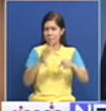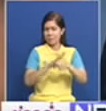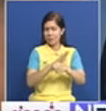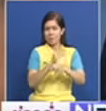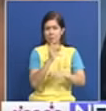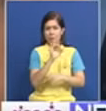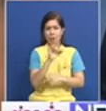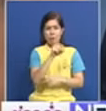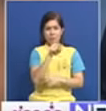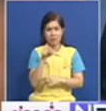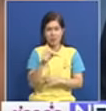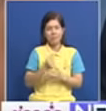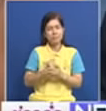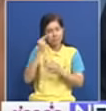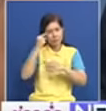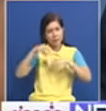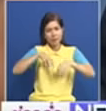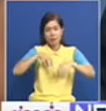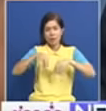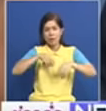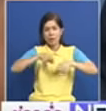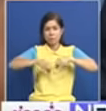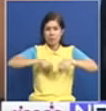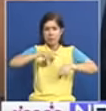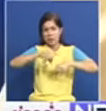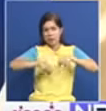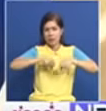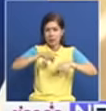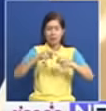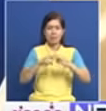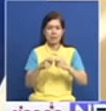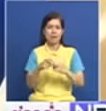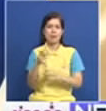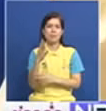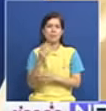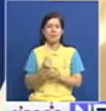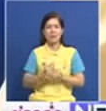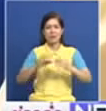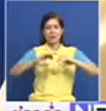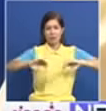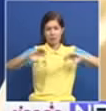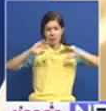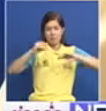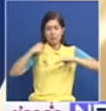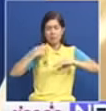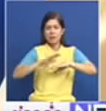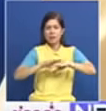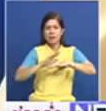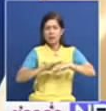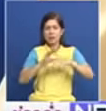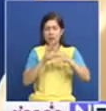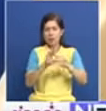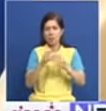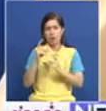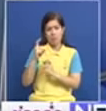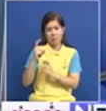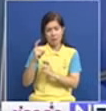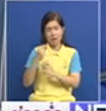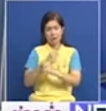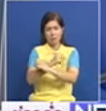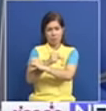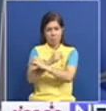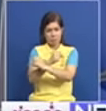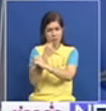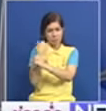การจัดงานจะเป็นไปด้วยความเรียบร้อยอย่างไรก็ตามค่ะรัฐบาลได้เน้นย้ำเรื่องของความปลอดภัยกำชับเจ้าหน้าที่ดูแลอย่างเต็ม